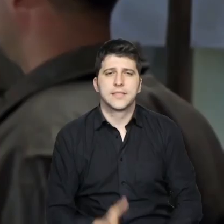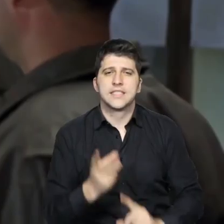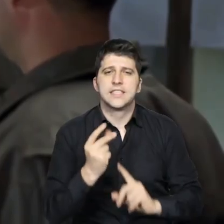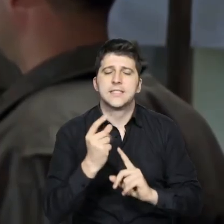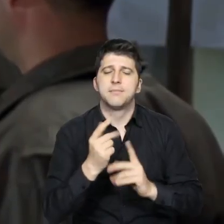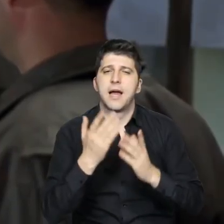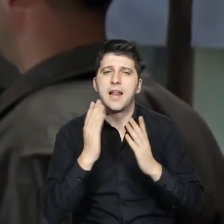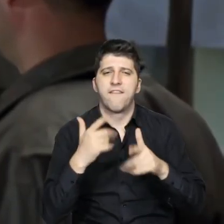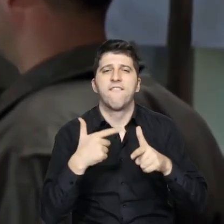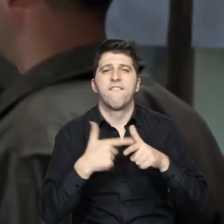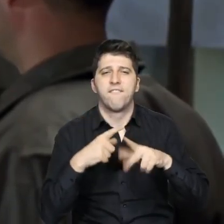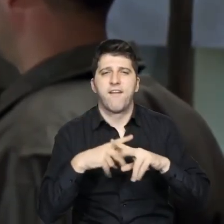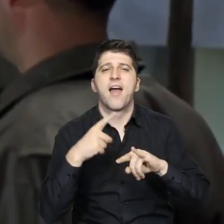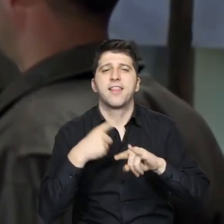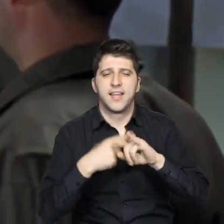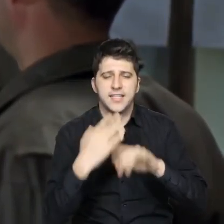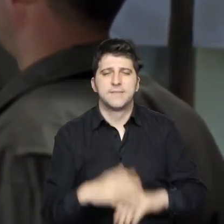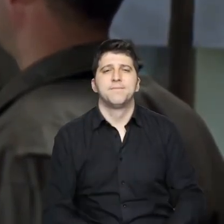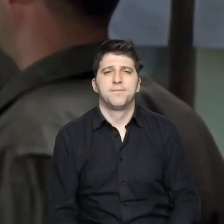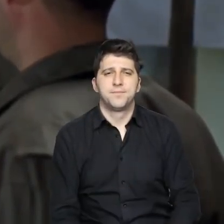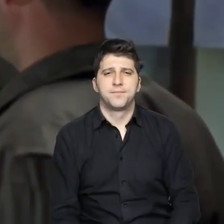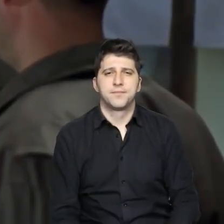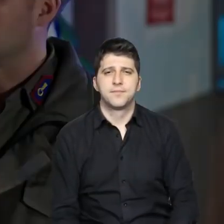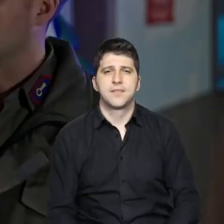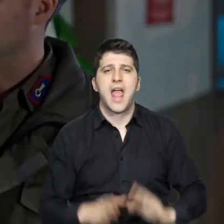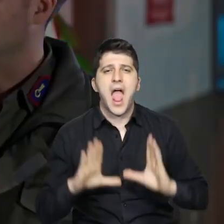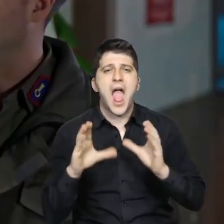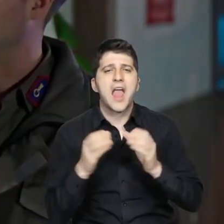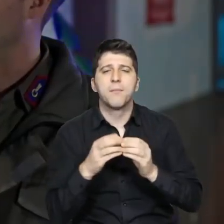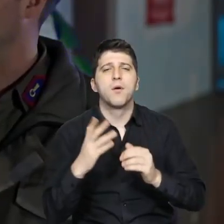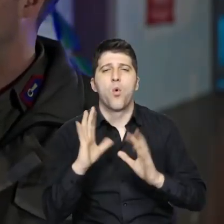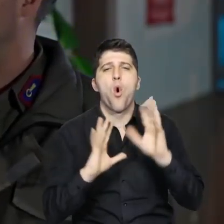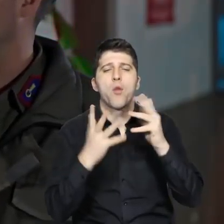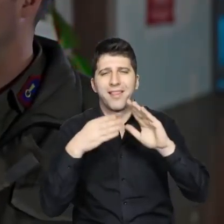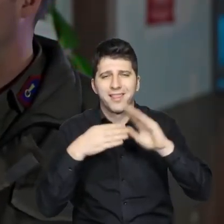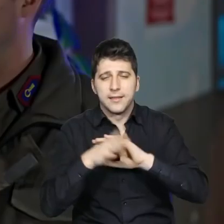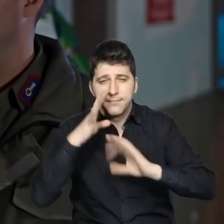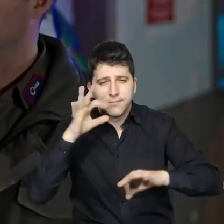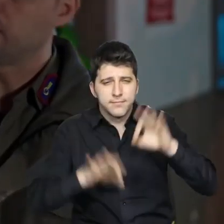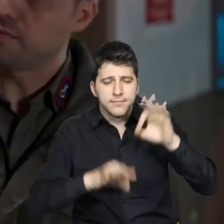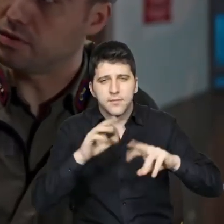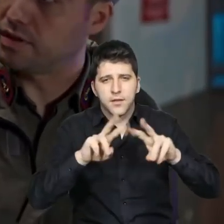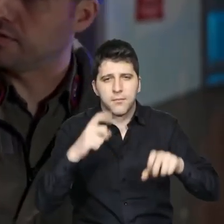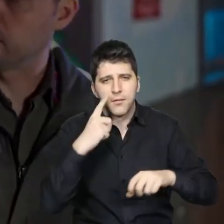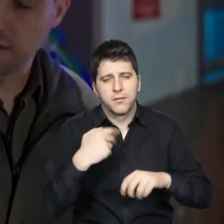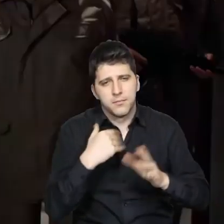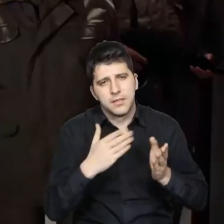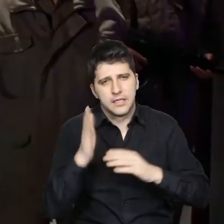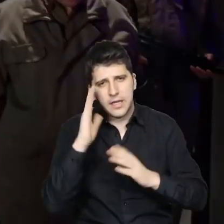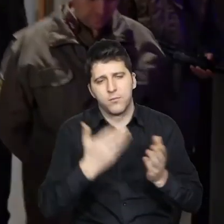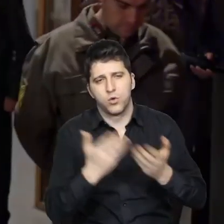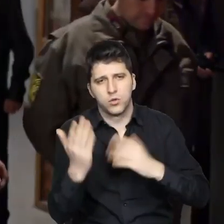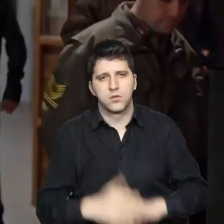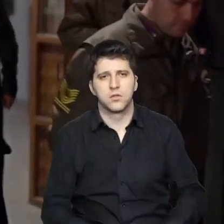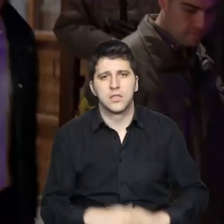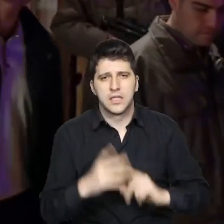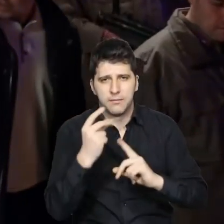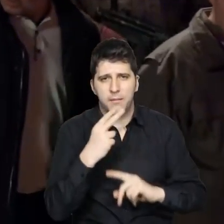İsmail, Fatih. Ekipleri ormana soktuk. Her yeri didik didik arıyorlar. Buyurun biz de o tarafa duralım. İbrahim'in kızları